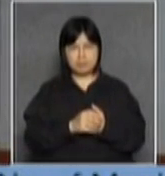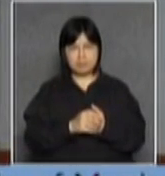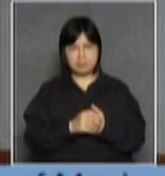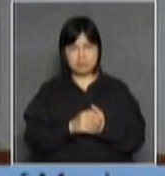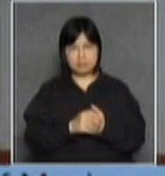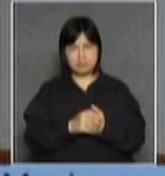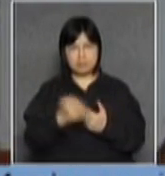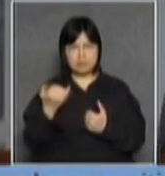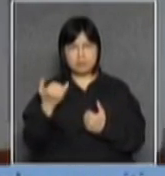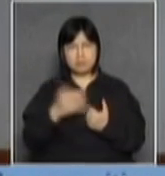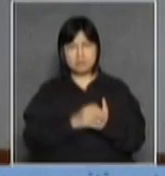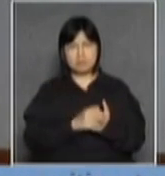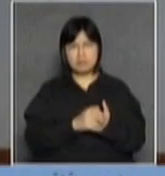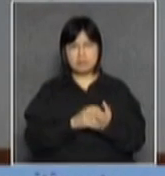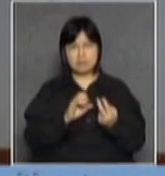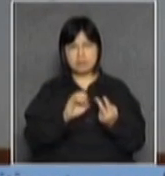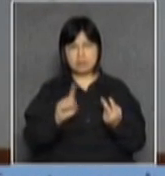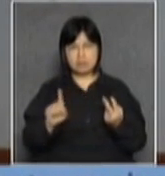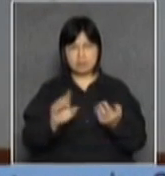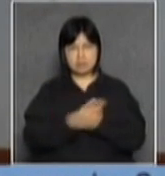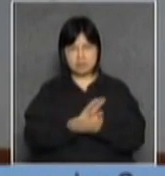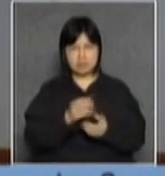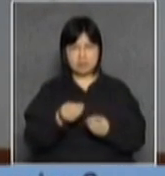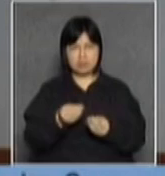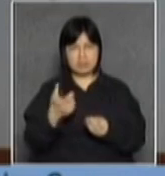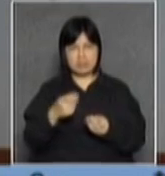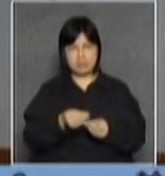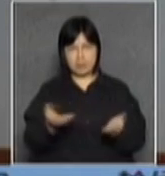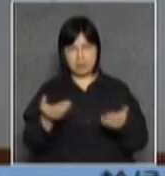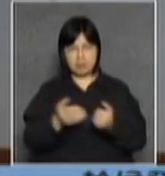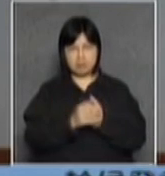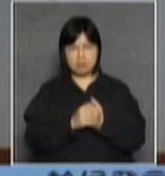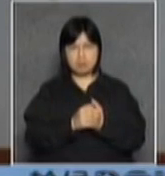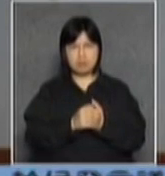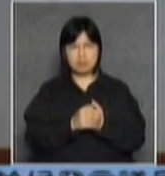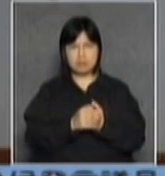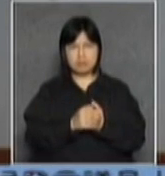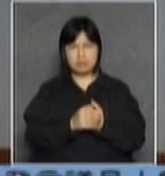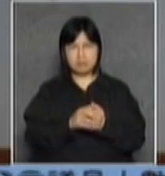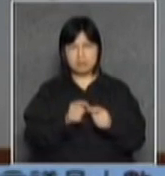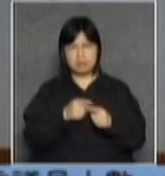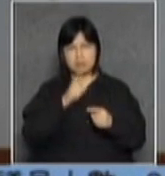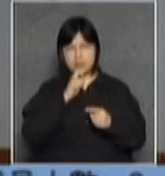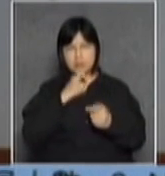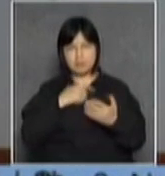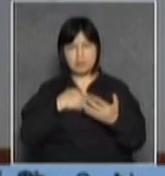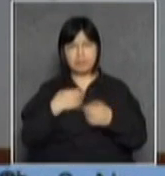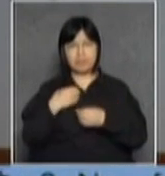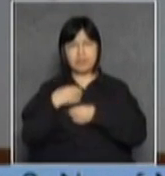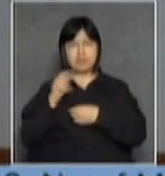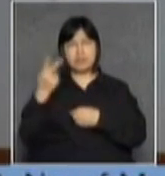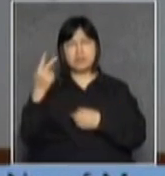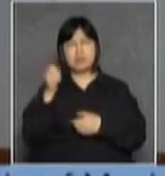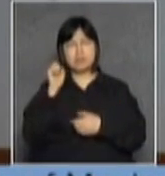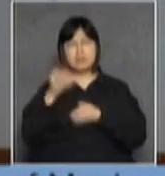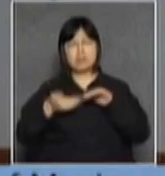係咪嗱2011年當佢派錢嘅時候，咁當然啦，出現咗一個兵變，我唔再重複啦，係咪？即係